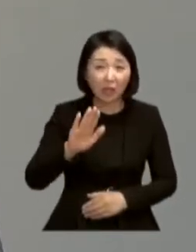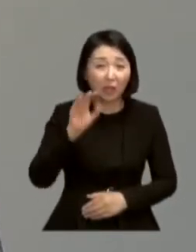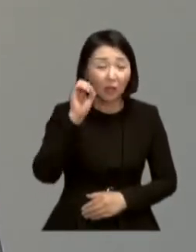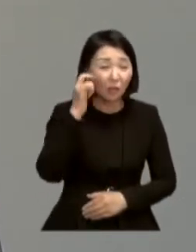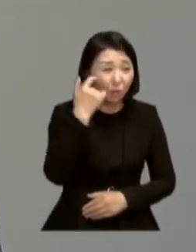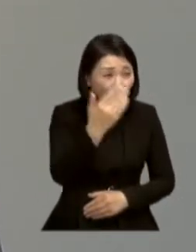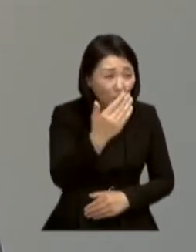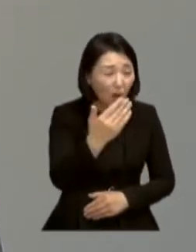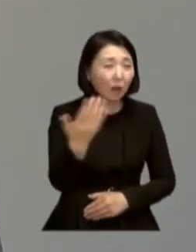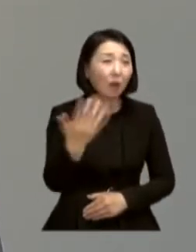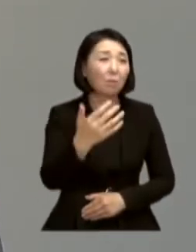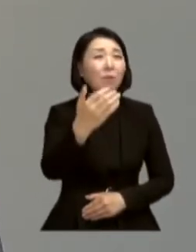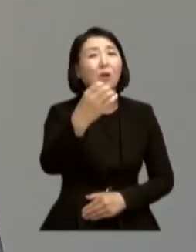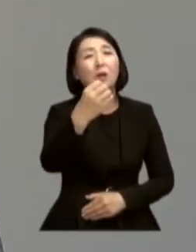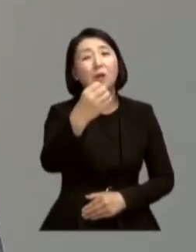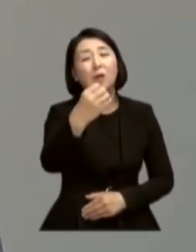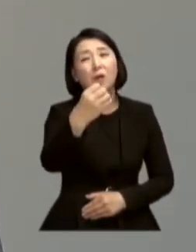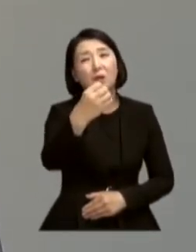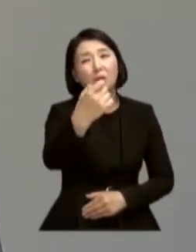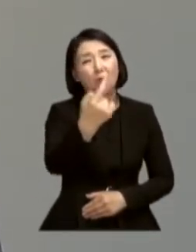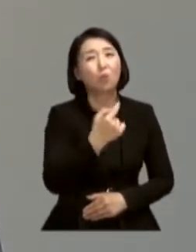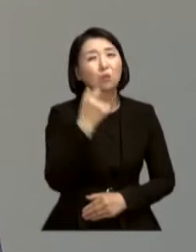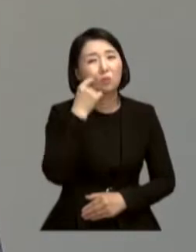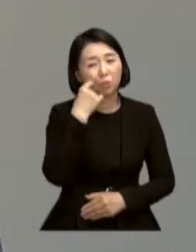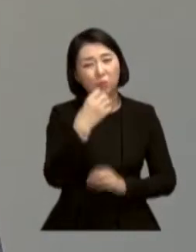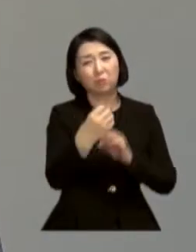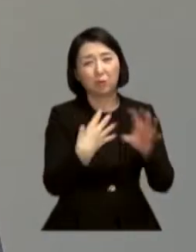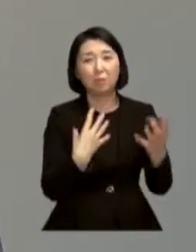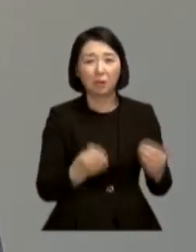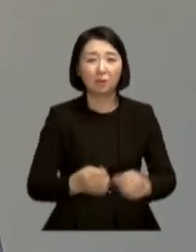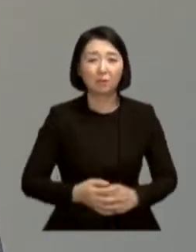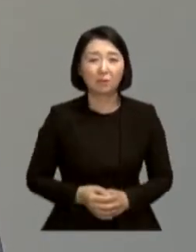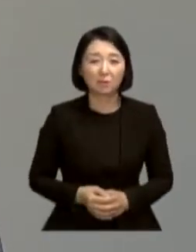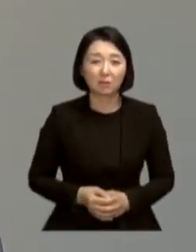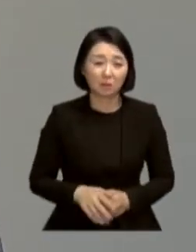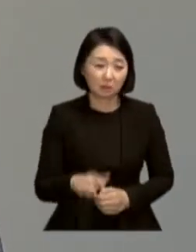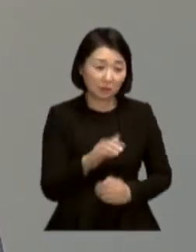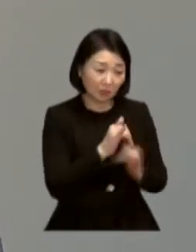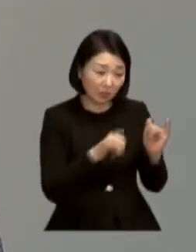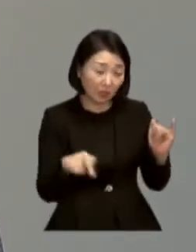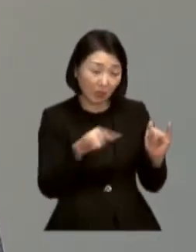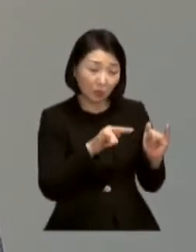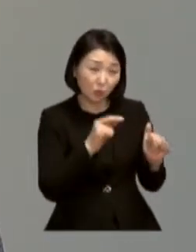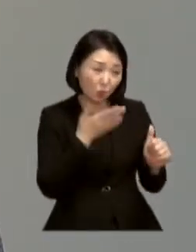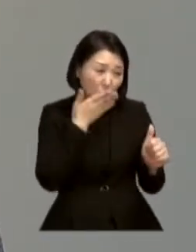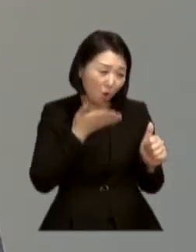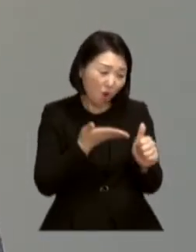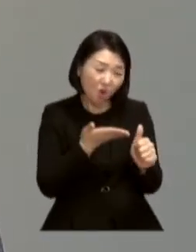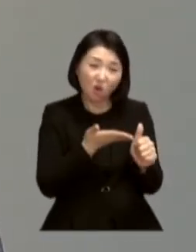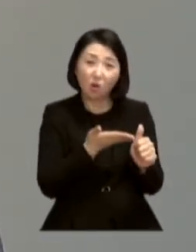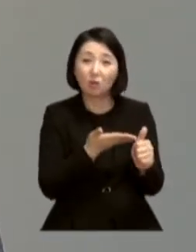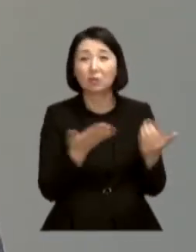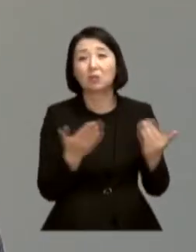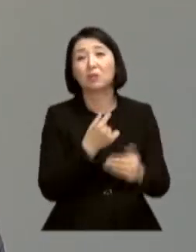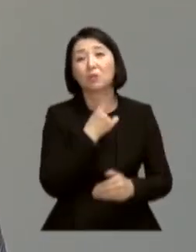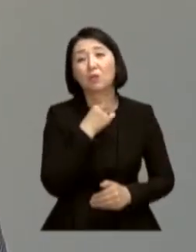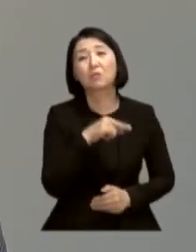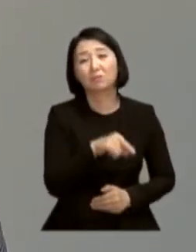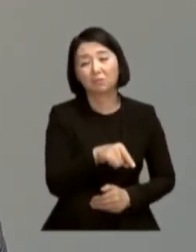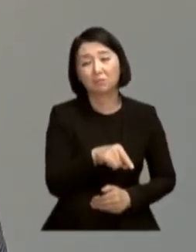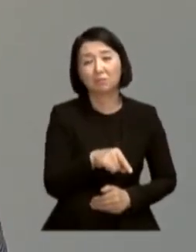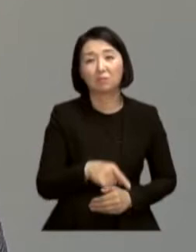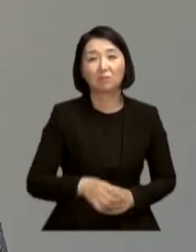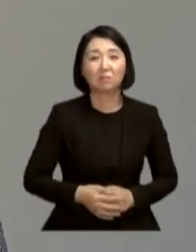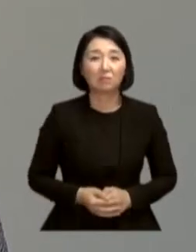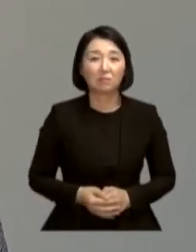그러면 아파서 못 온다고 이렇게 말할 때가 많아서 그 사람들에게 조금이라도 먹이는 사역 이